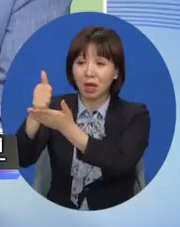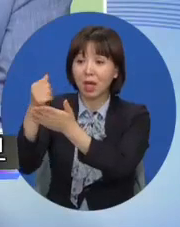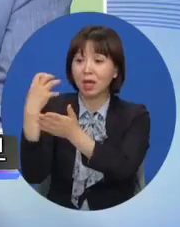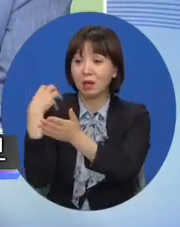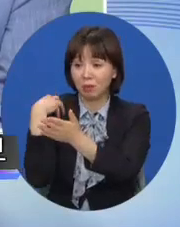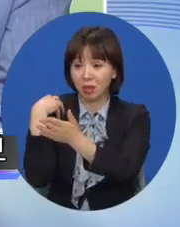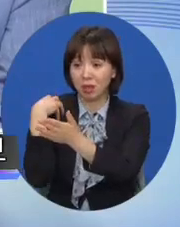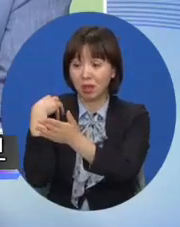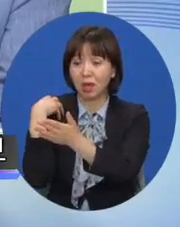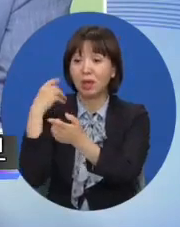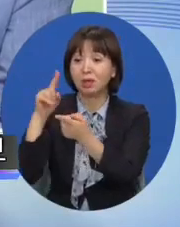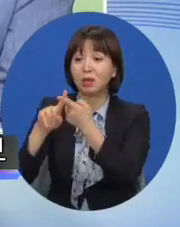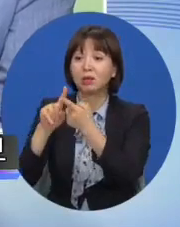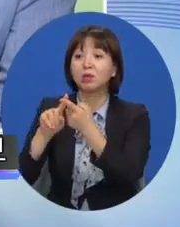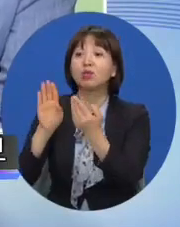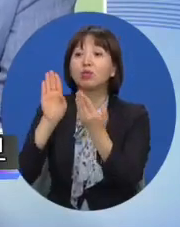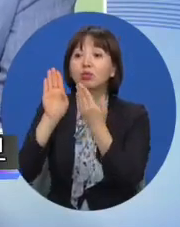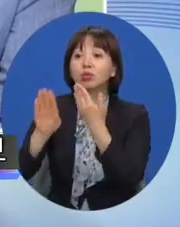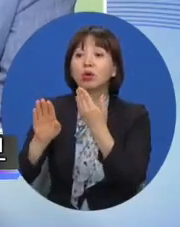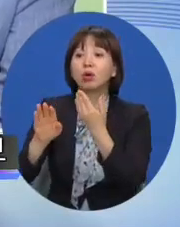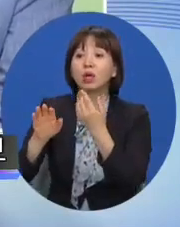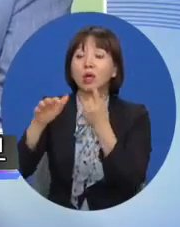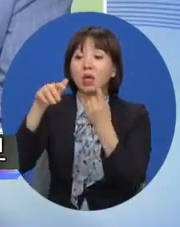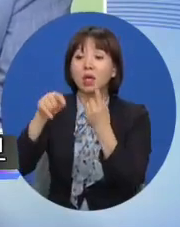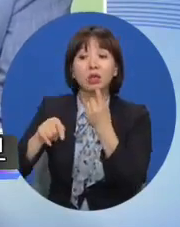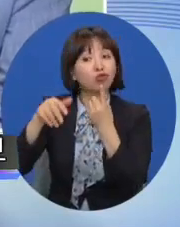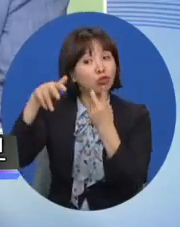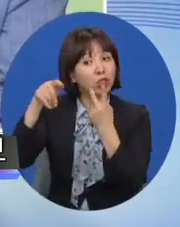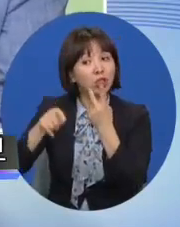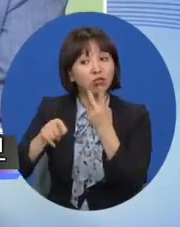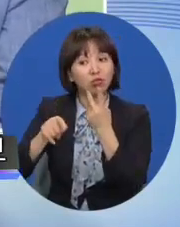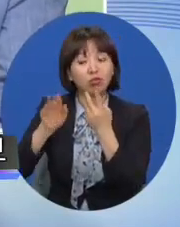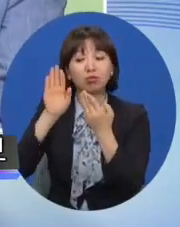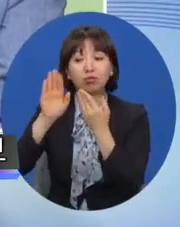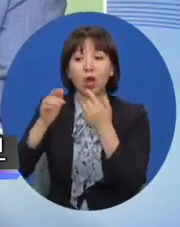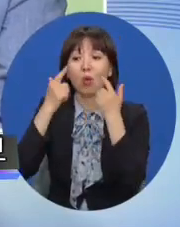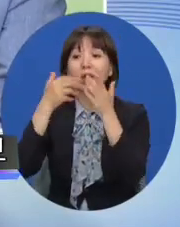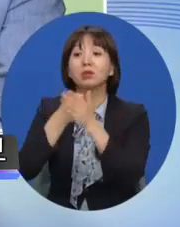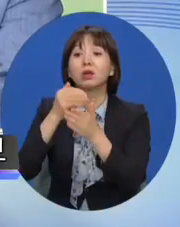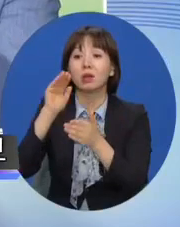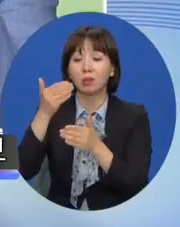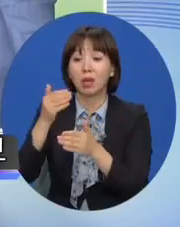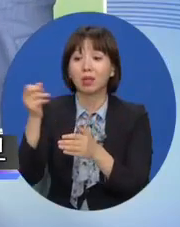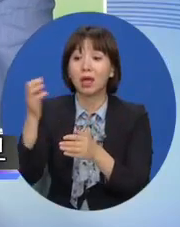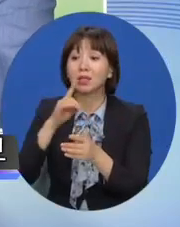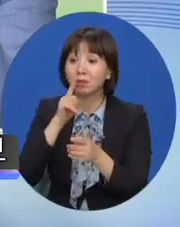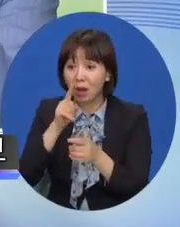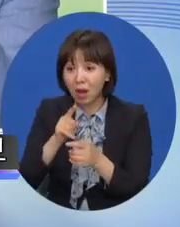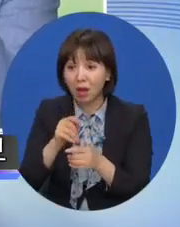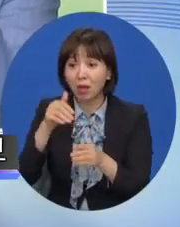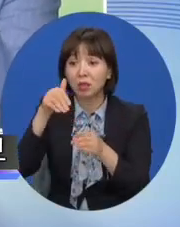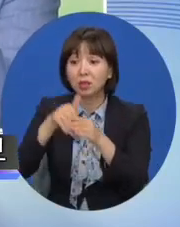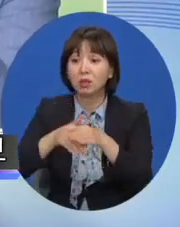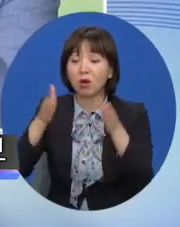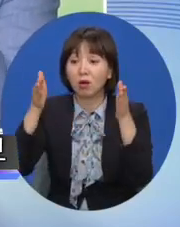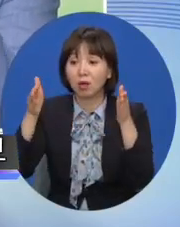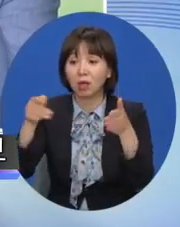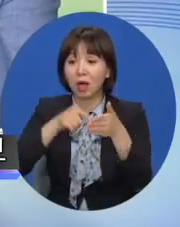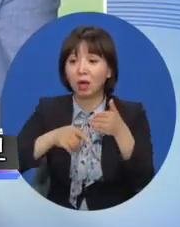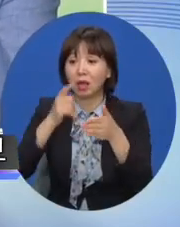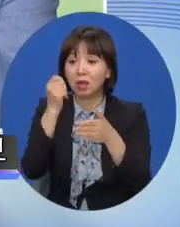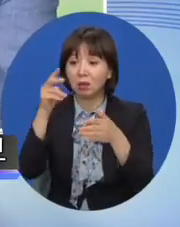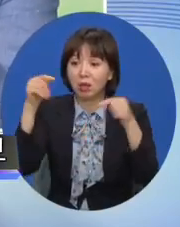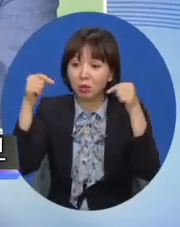여부는 그로부터 최소한 1, 2주일 전에 확정이 됩니다. 그렇다면 다시 말씀드리면 그 선거 기간 동안에 TV 토론도